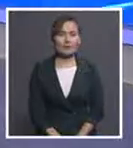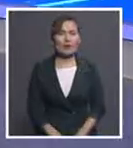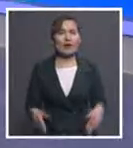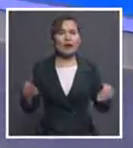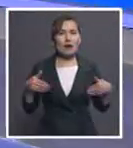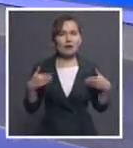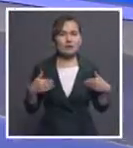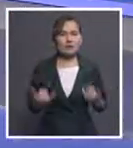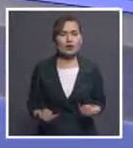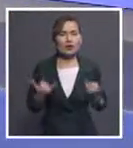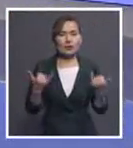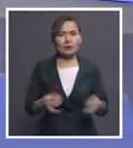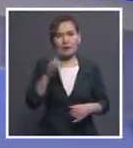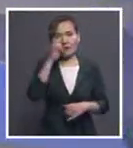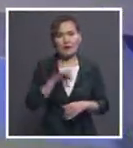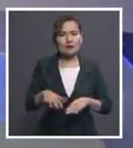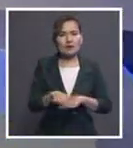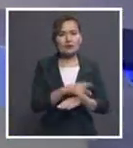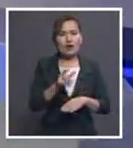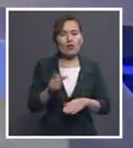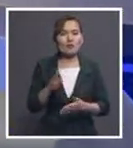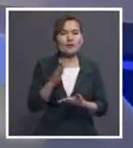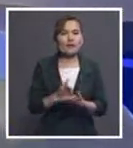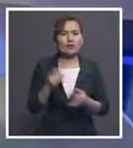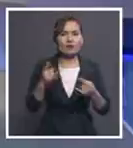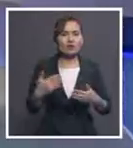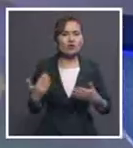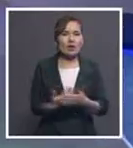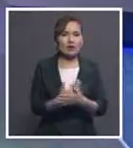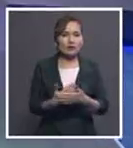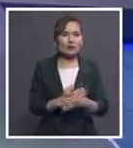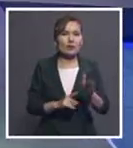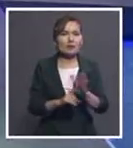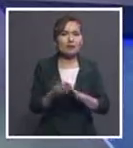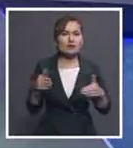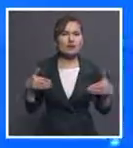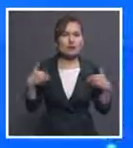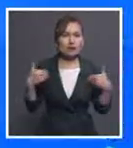Ассаламу алейкум, ардақты ағайын. Тікелей эфирде ақпарат студияда Шерхан Жамбылұлы және сурдо аудармашы Самал Нұрым.